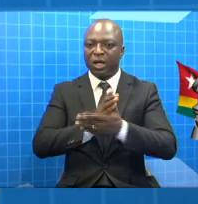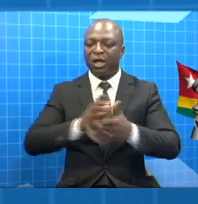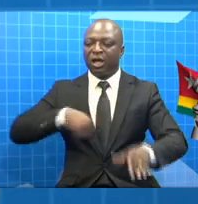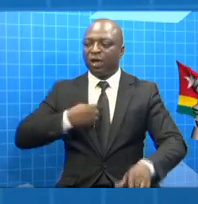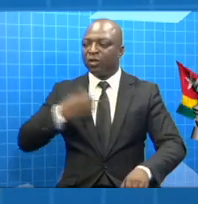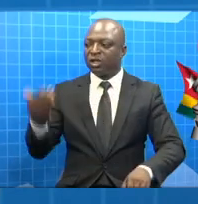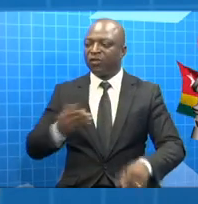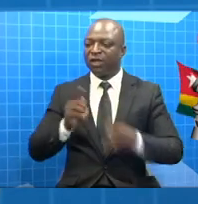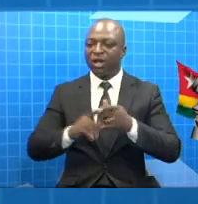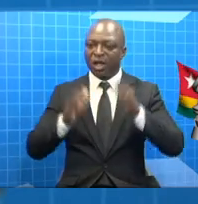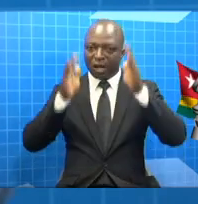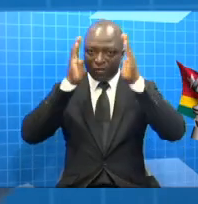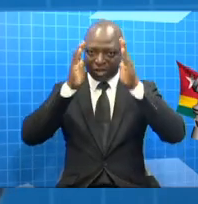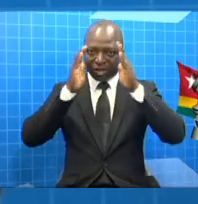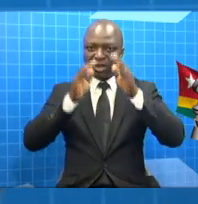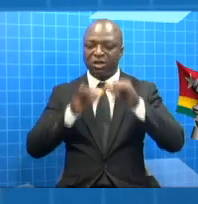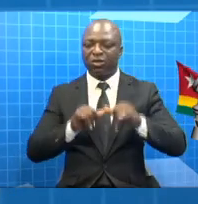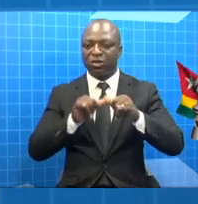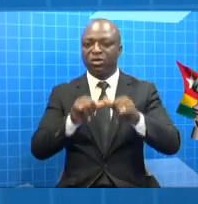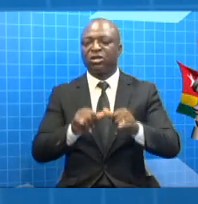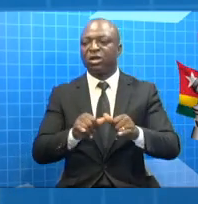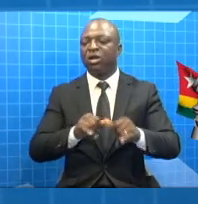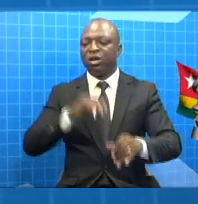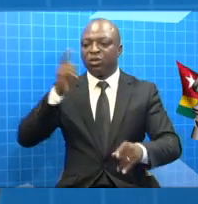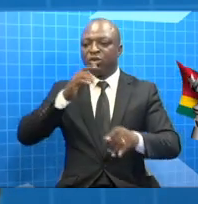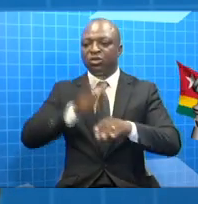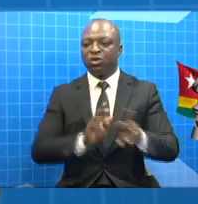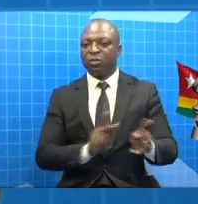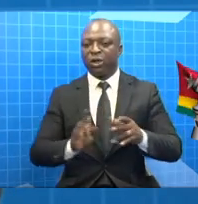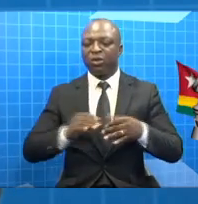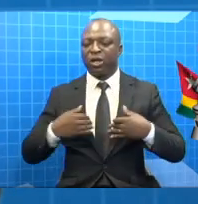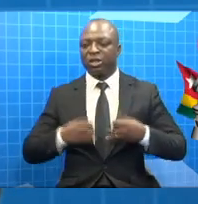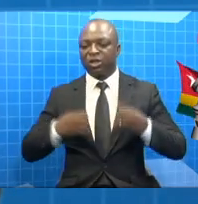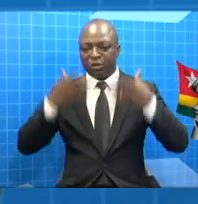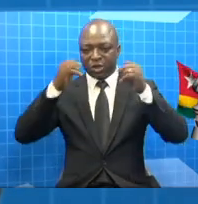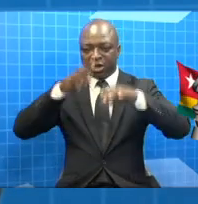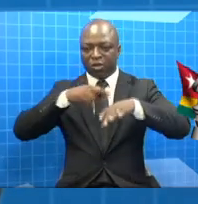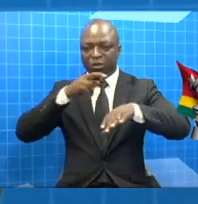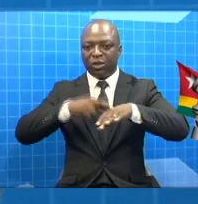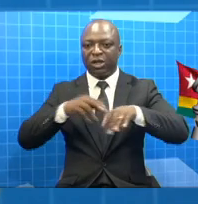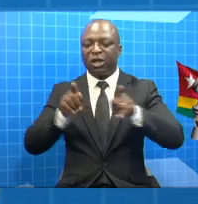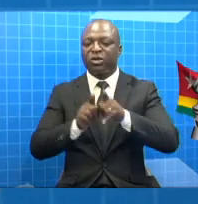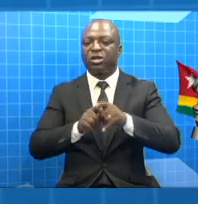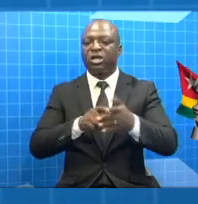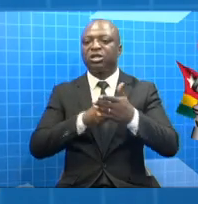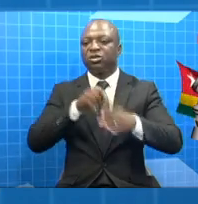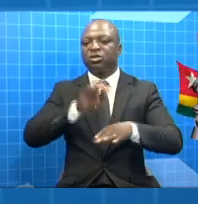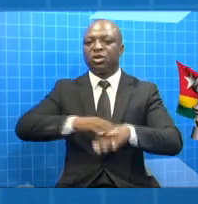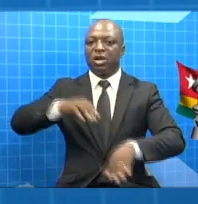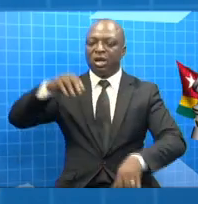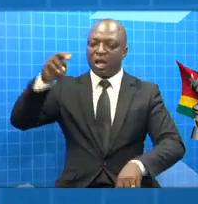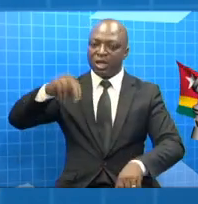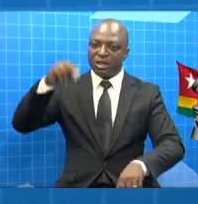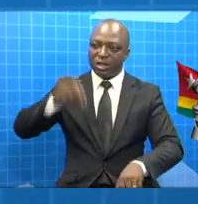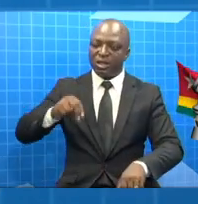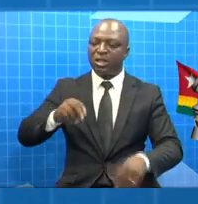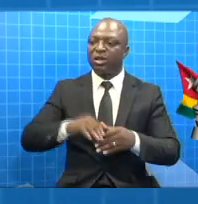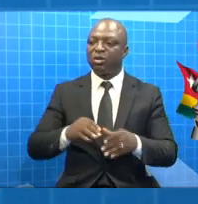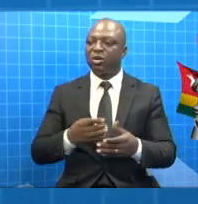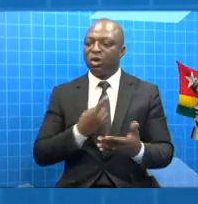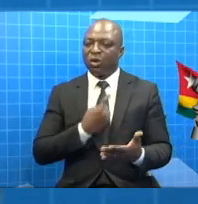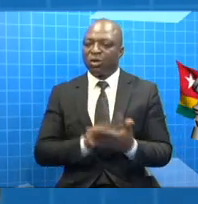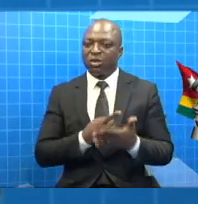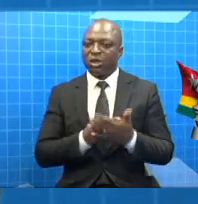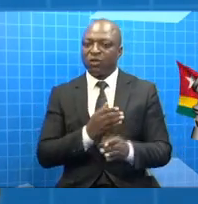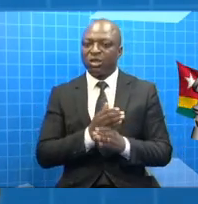invite à la vigilance constante. Toujours sur le plan de la santé, le président de la République insiste sur la nécessité de consolider les acquis